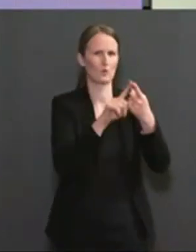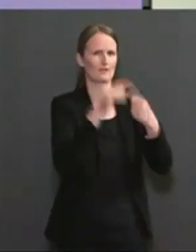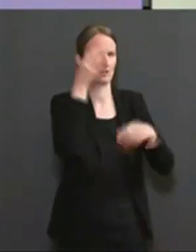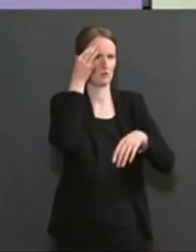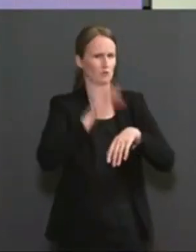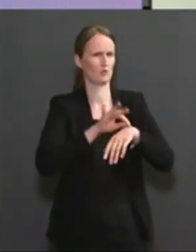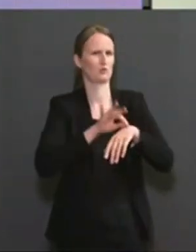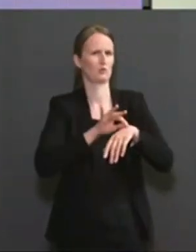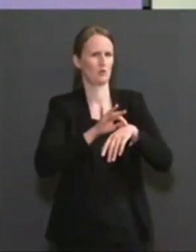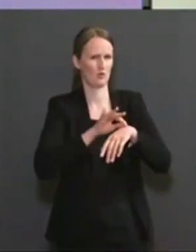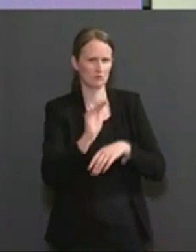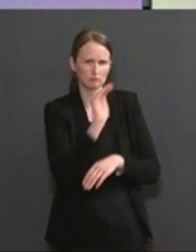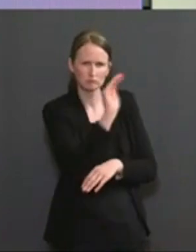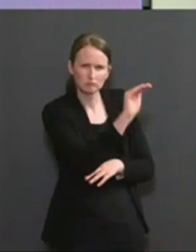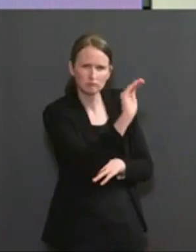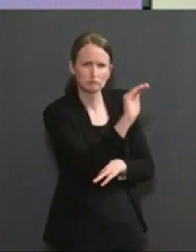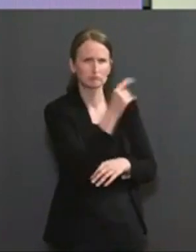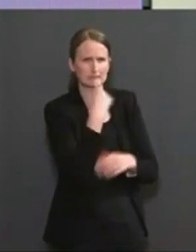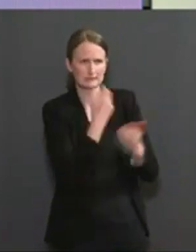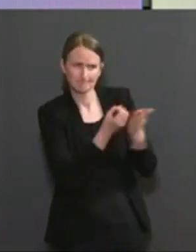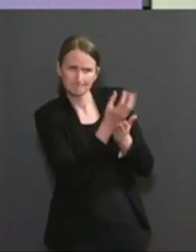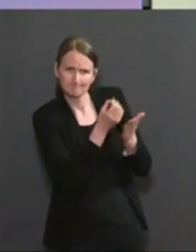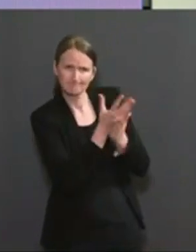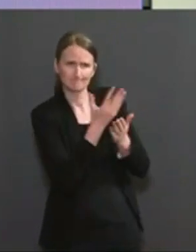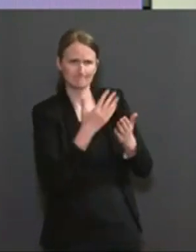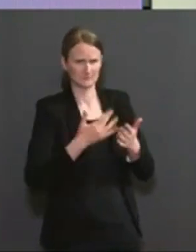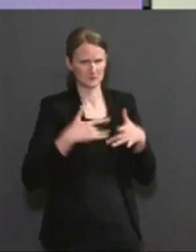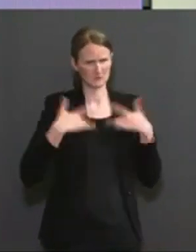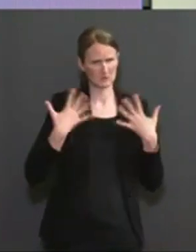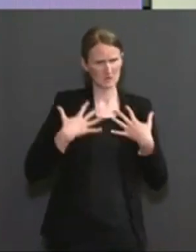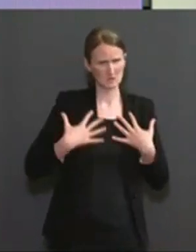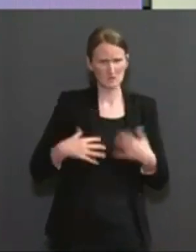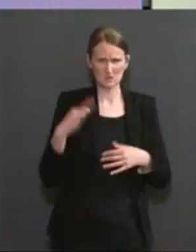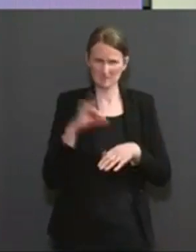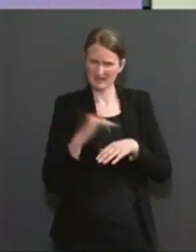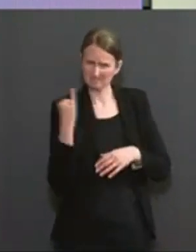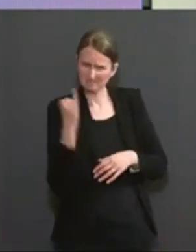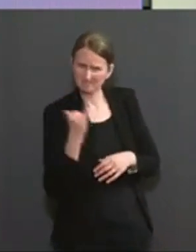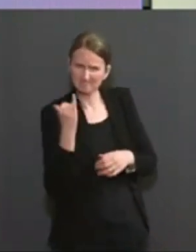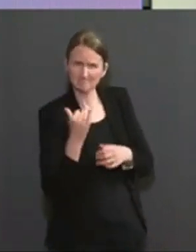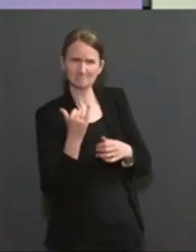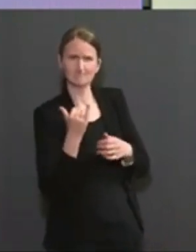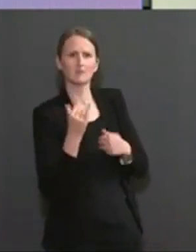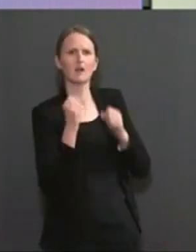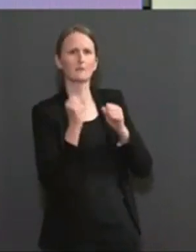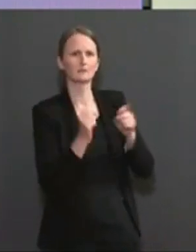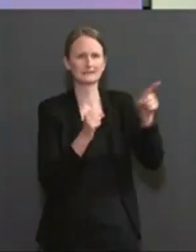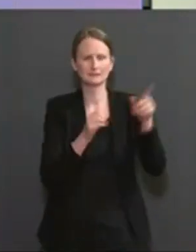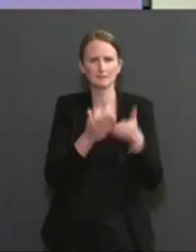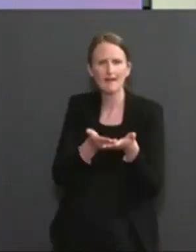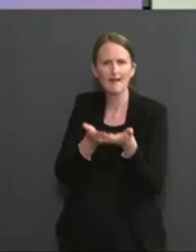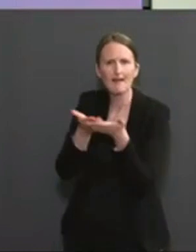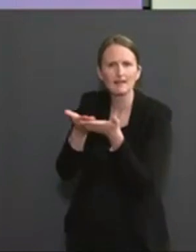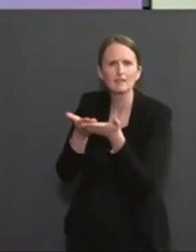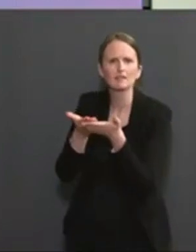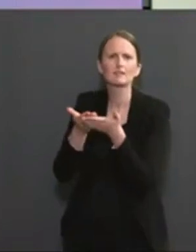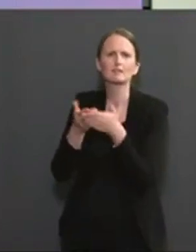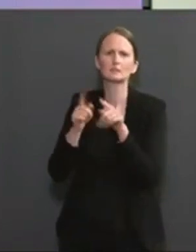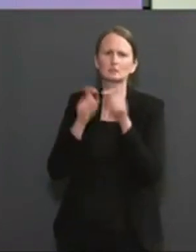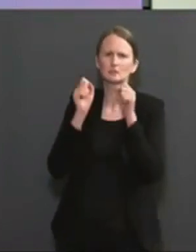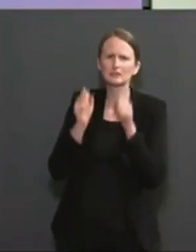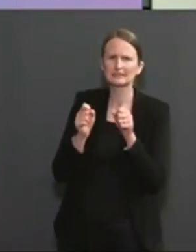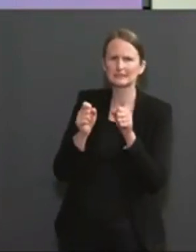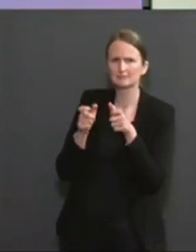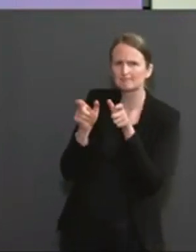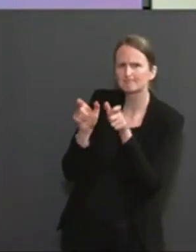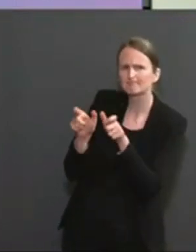être aidés, si possible, par rapport à ces manifestations et surtout pouvoir être suivis pour qu'on puisse au mieux déterminer